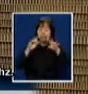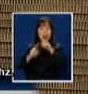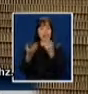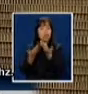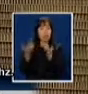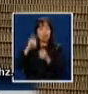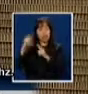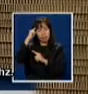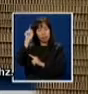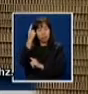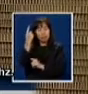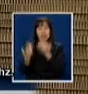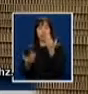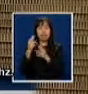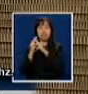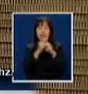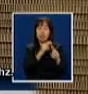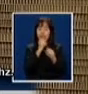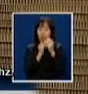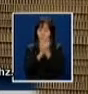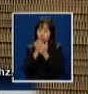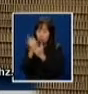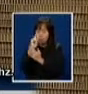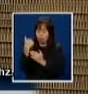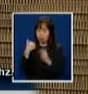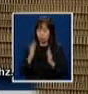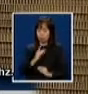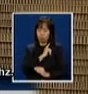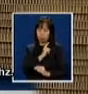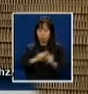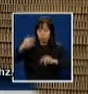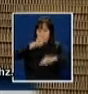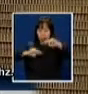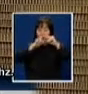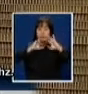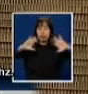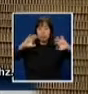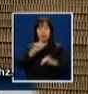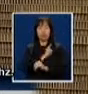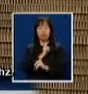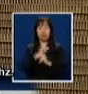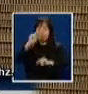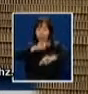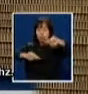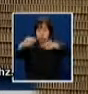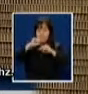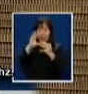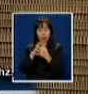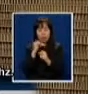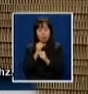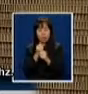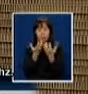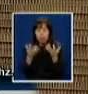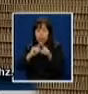อย่างสร้างสรรค์และโดยเฉพาะอย่างยิ่งคือการกำกับดูแลจุดยืนของรัฐบาลก็คือต้องการที่จะให้สื่อสามารถทำหน้าที่ในการ